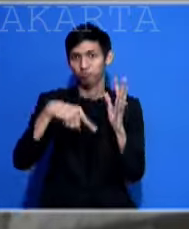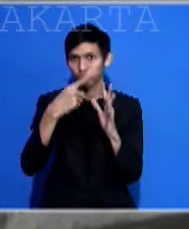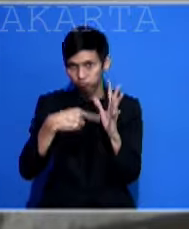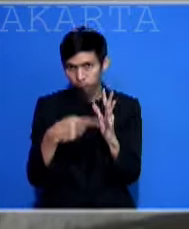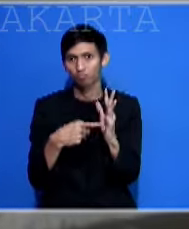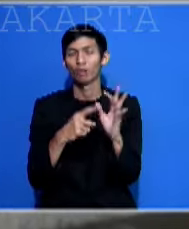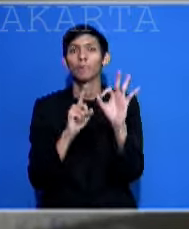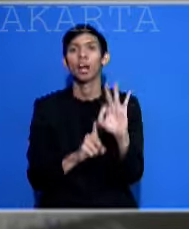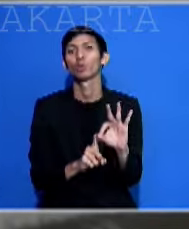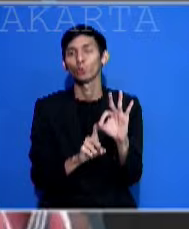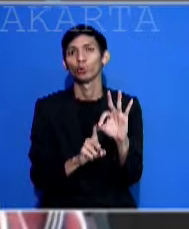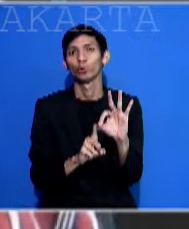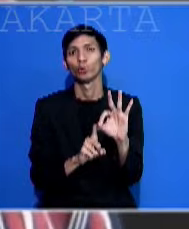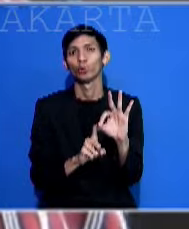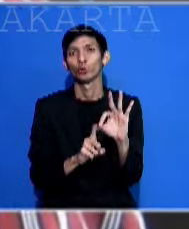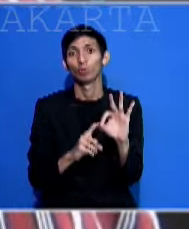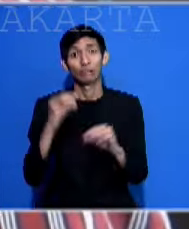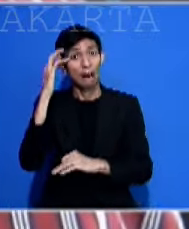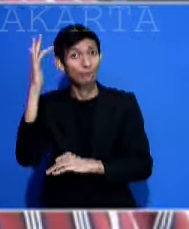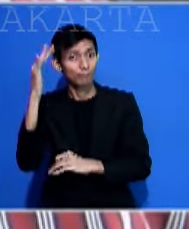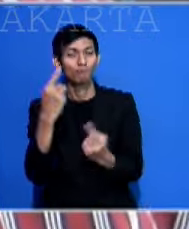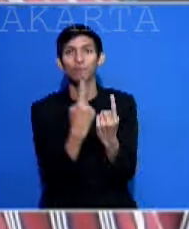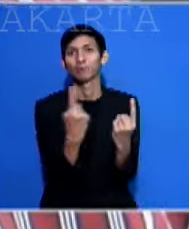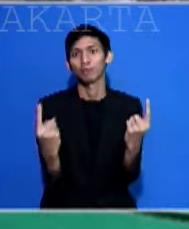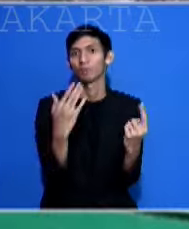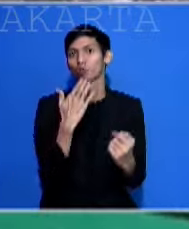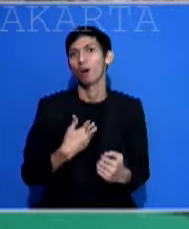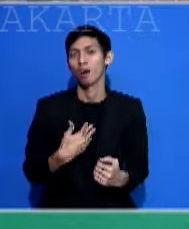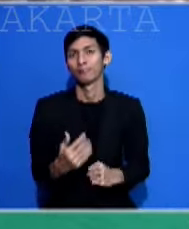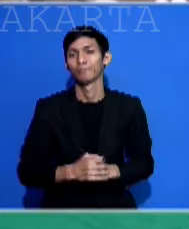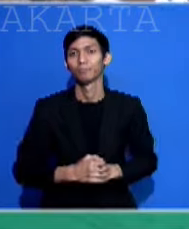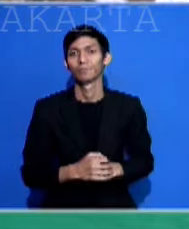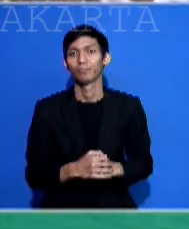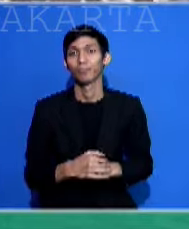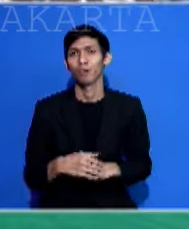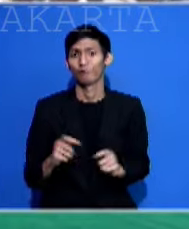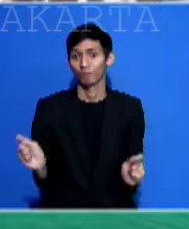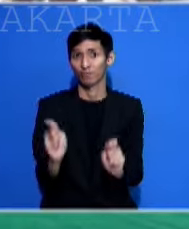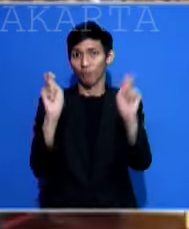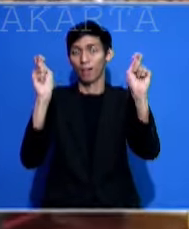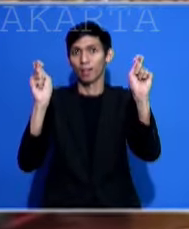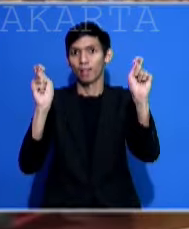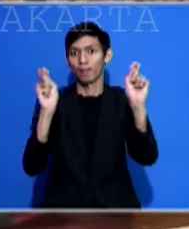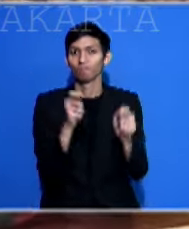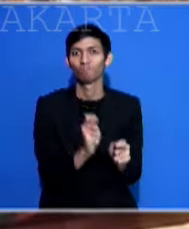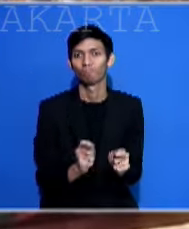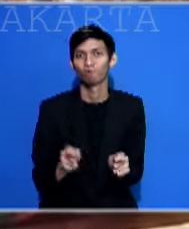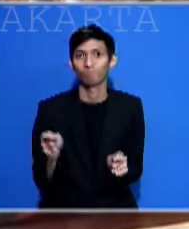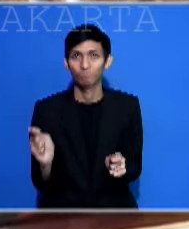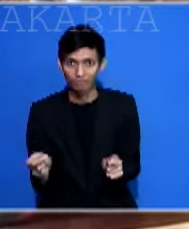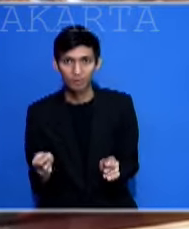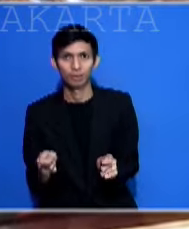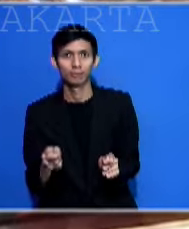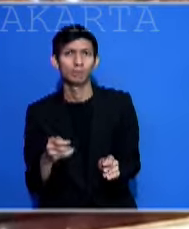kreativitas mekaten. Perkawis ingkang dipun biji ing salebeting festival karawitan menika salah setunggalipun inggih menika babagan